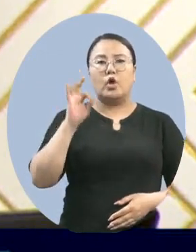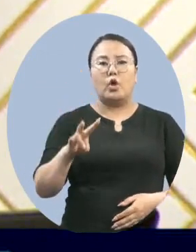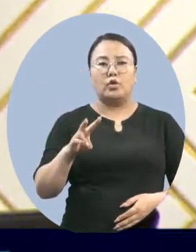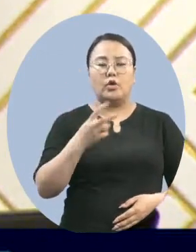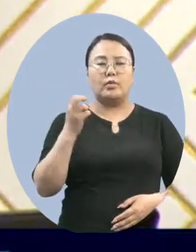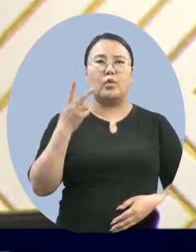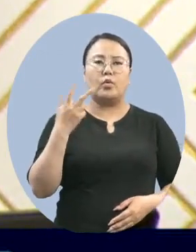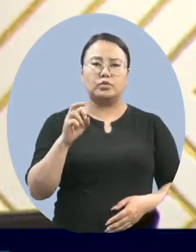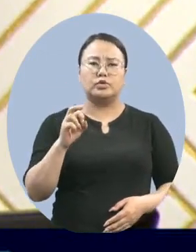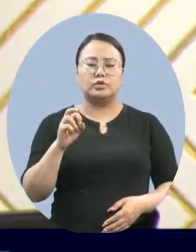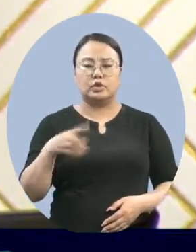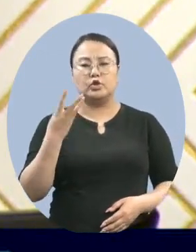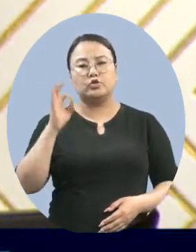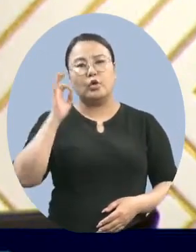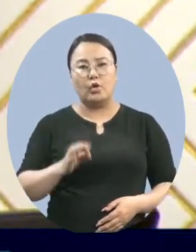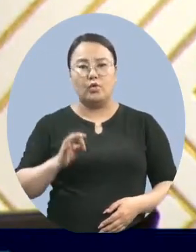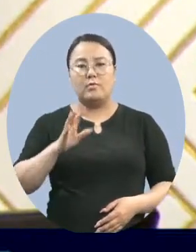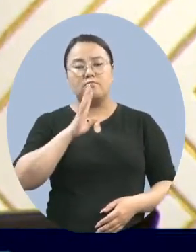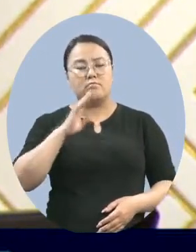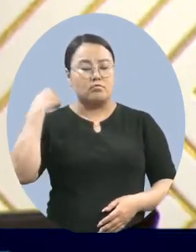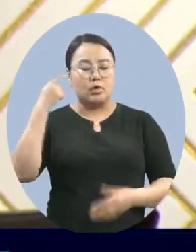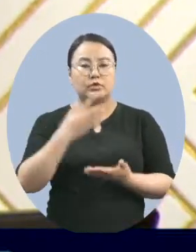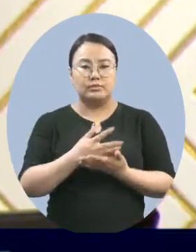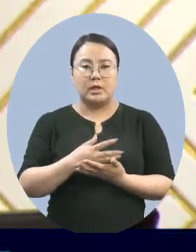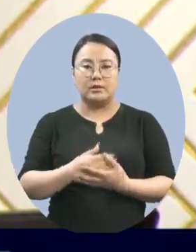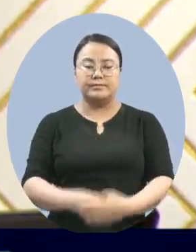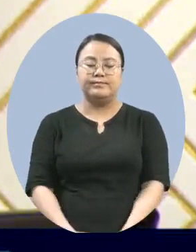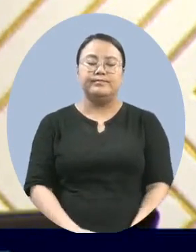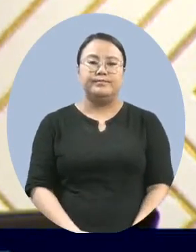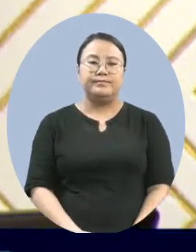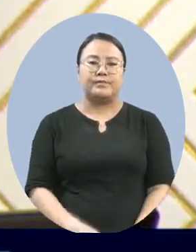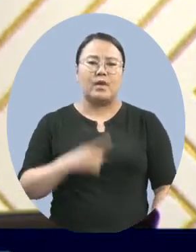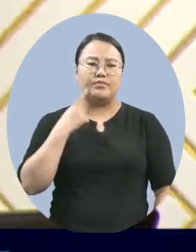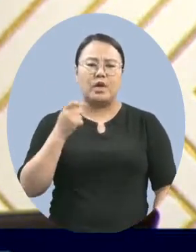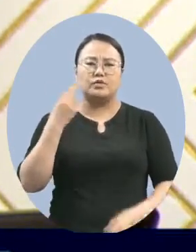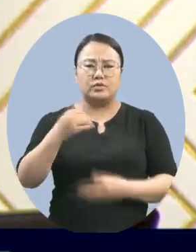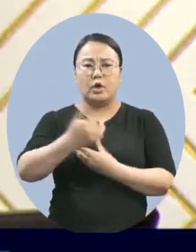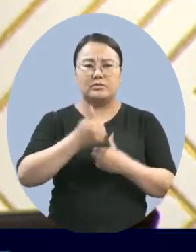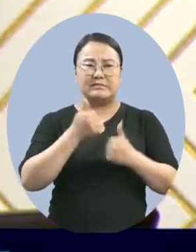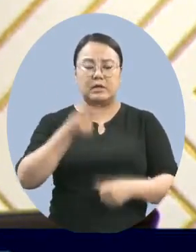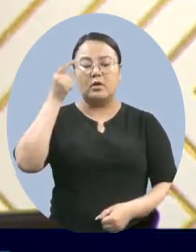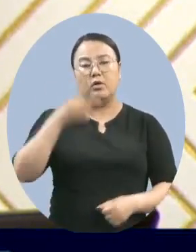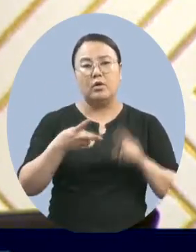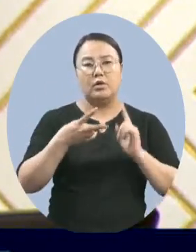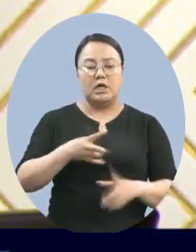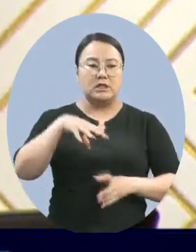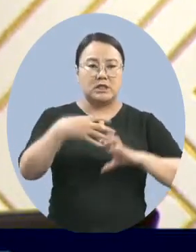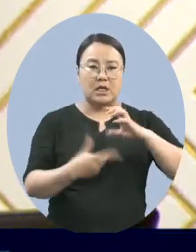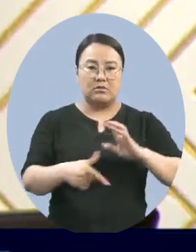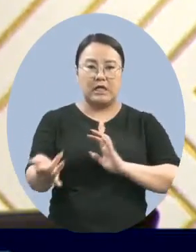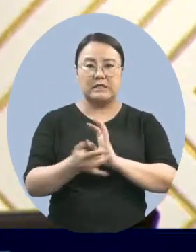зорилттой 40% төрж байгаа. 40% төрн. Тэгэхээр энэ бол ирж яваа цагийн өнгө. Хоёрдугаар нь хамгийн чухал юм нь одоо энэ дэлхийн